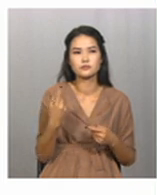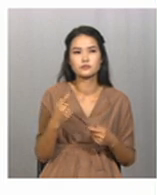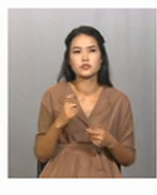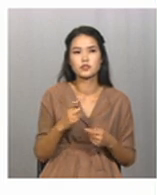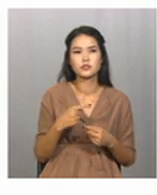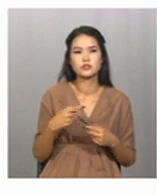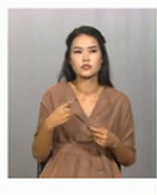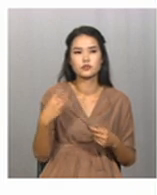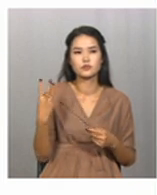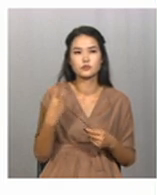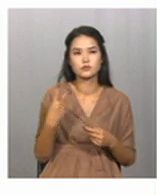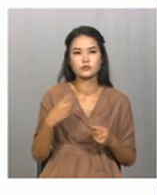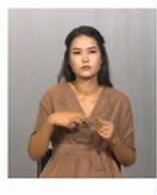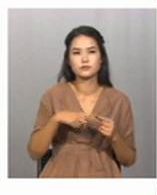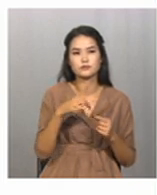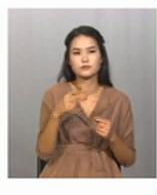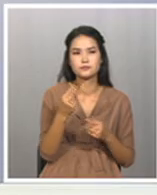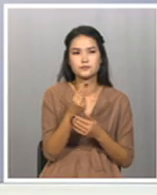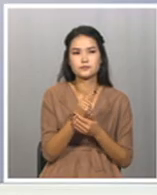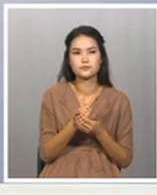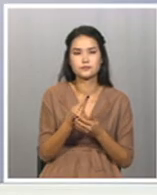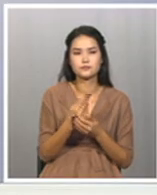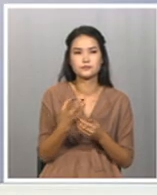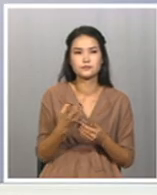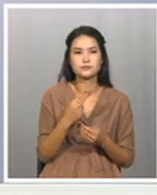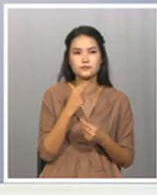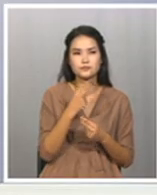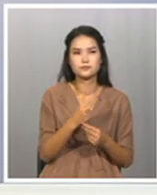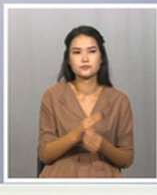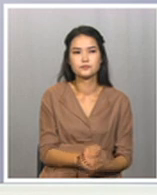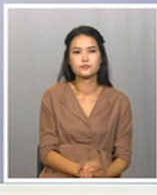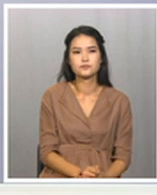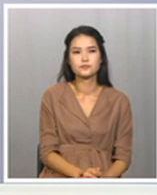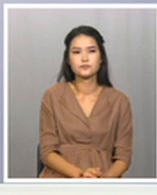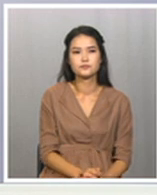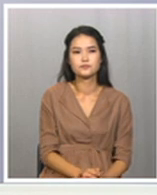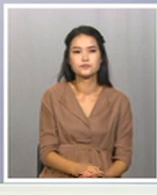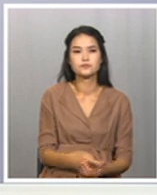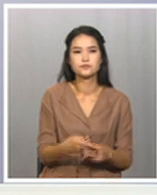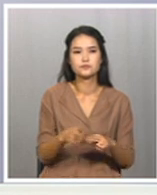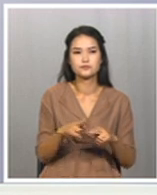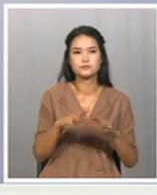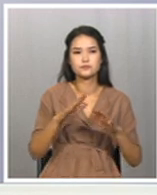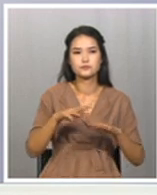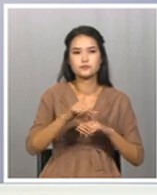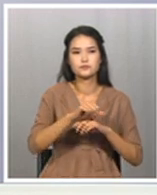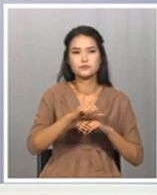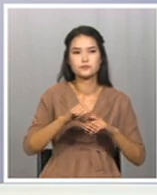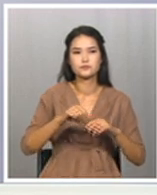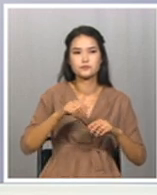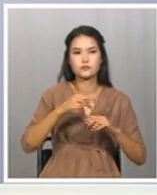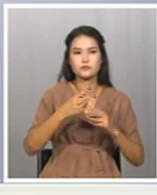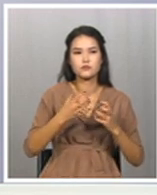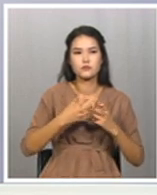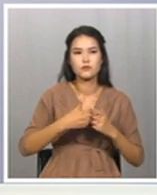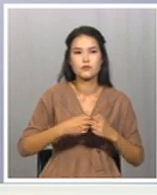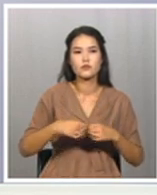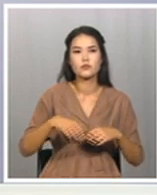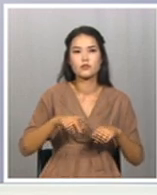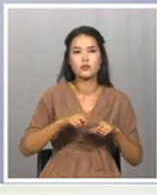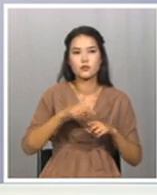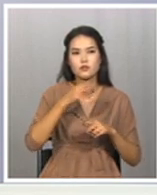тең болады 3 түзулері. Сол кезде осы сызықтармен шектелген жер мына